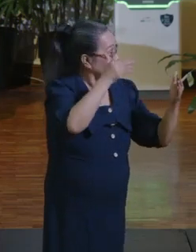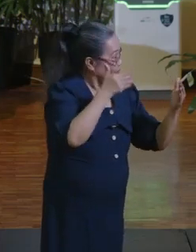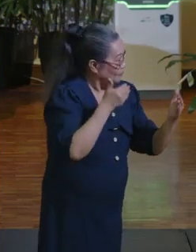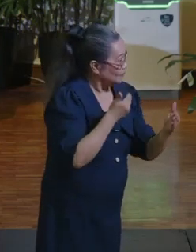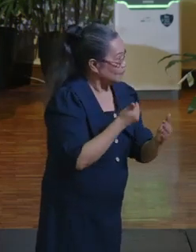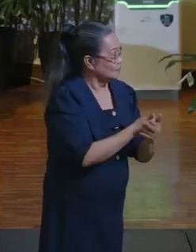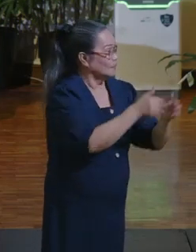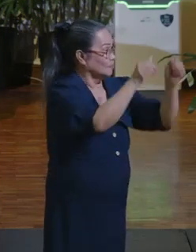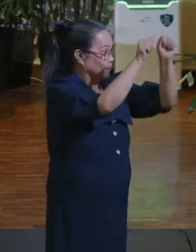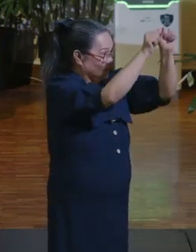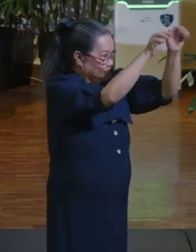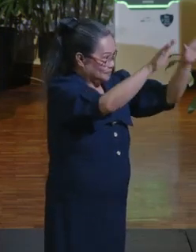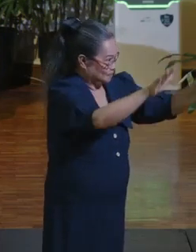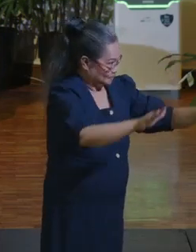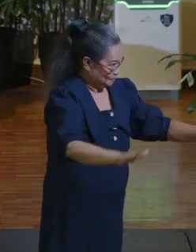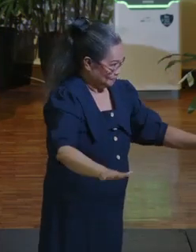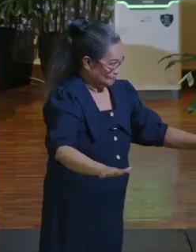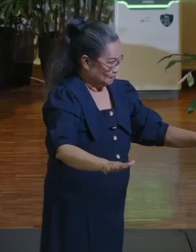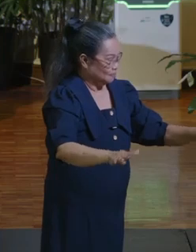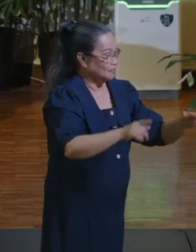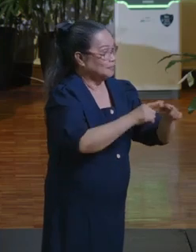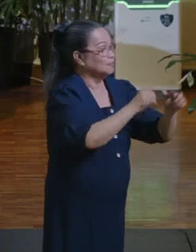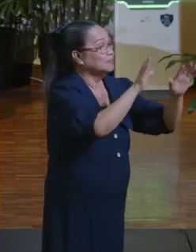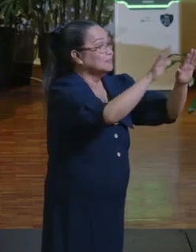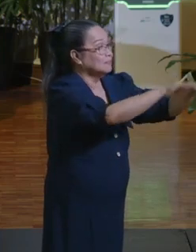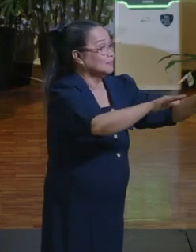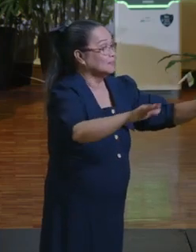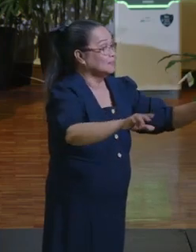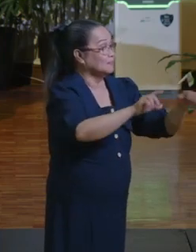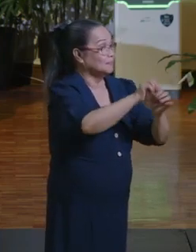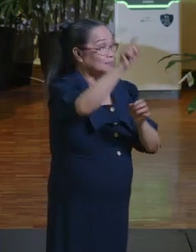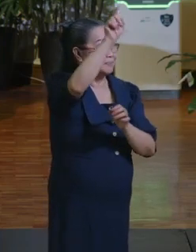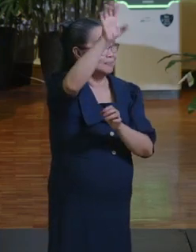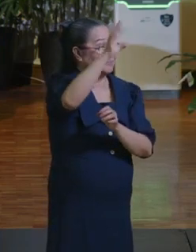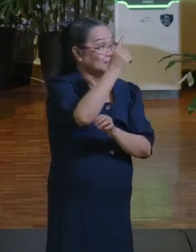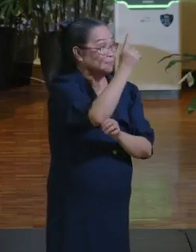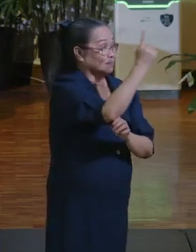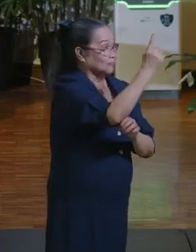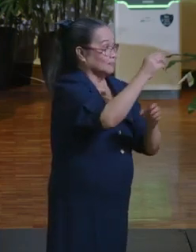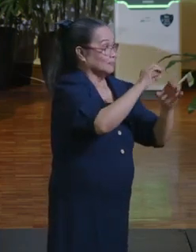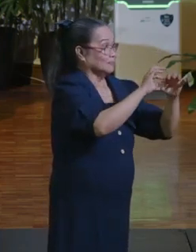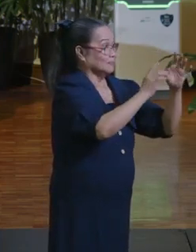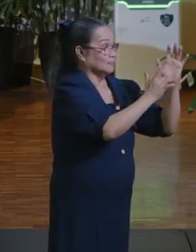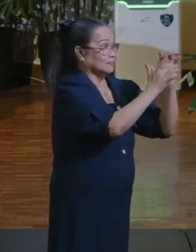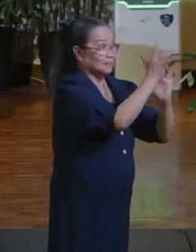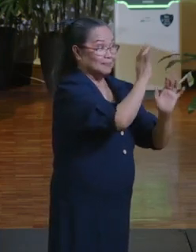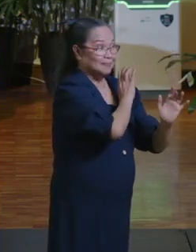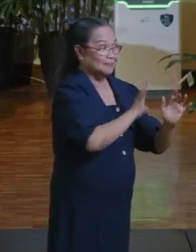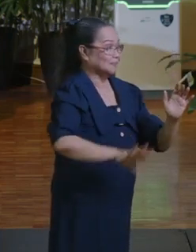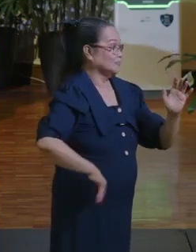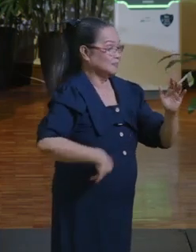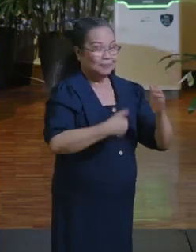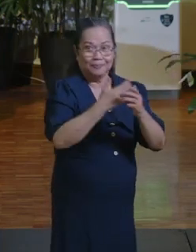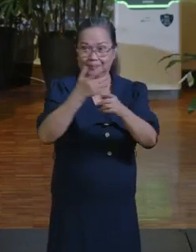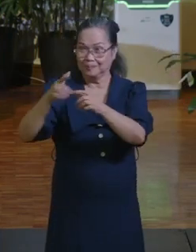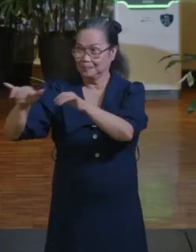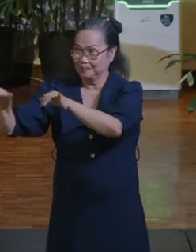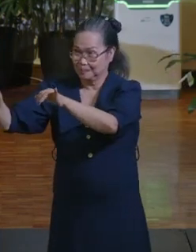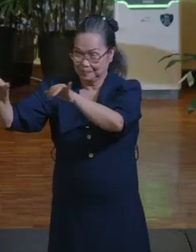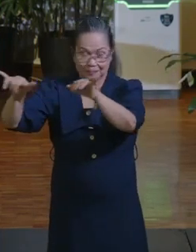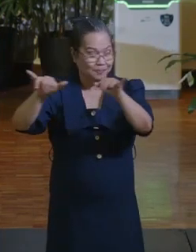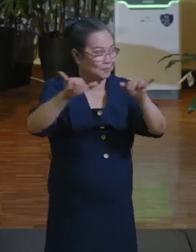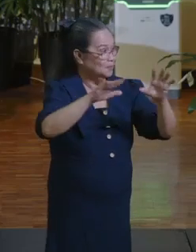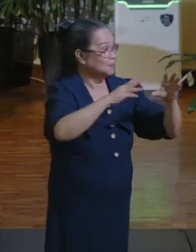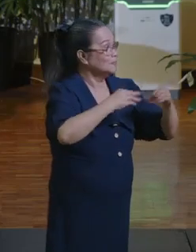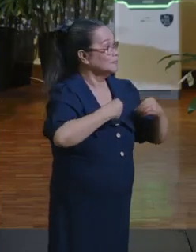ng pagpapala to be sons of God, one in Christ Jesus with all believers, and heirs of